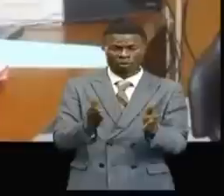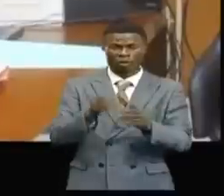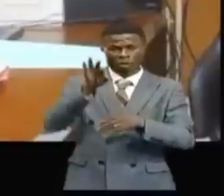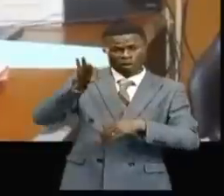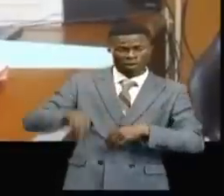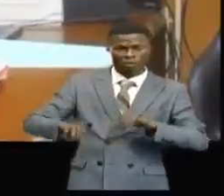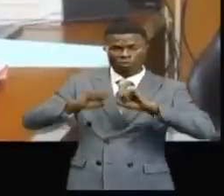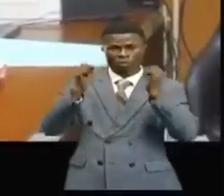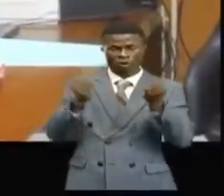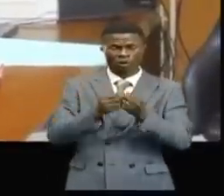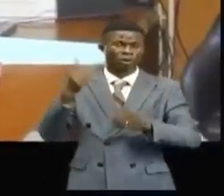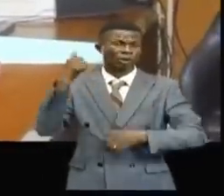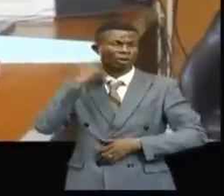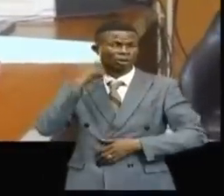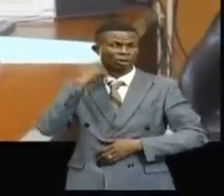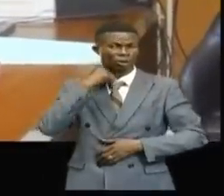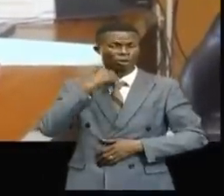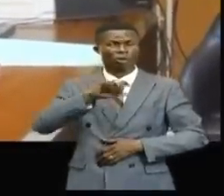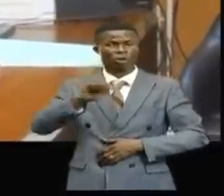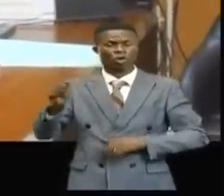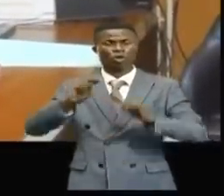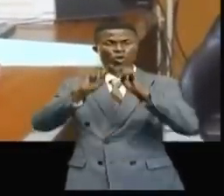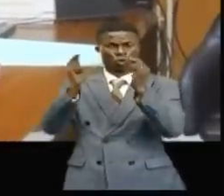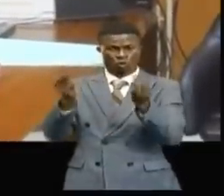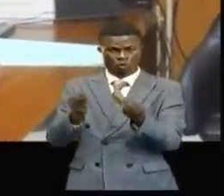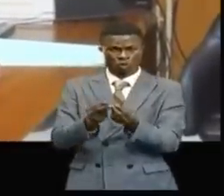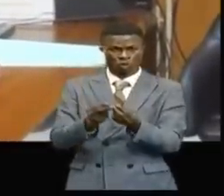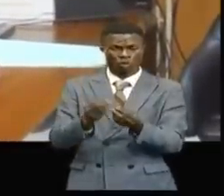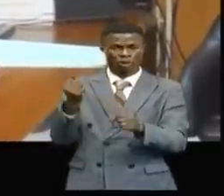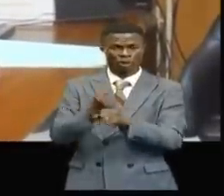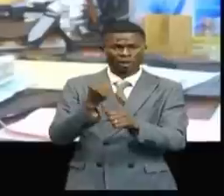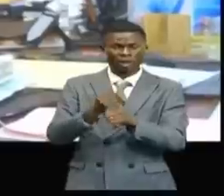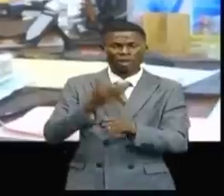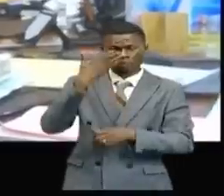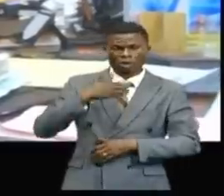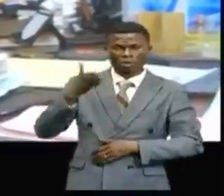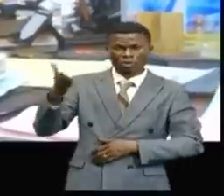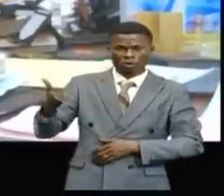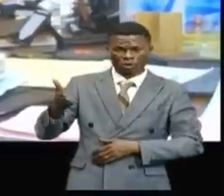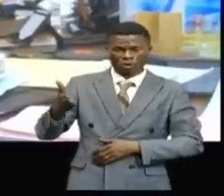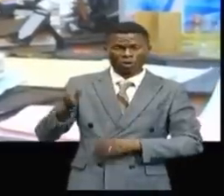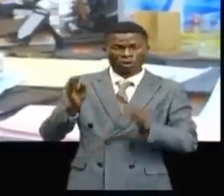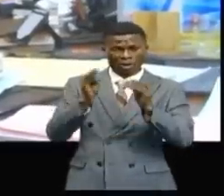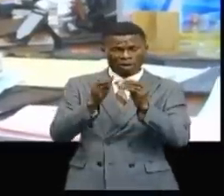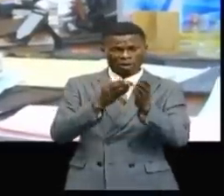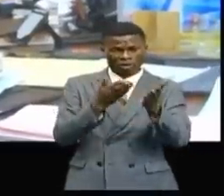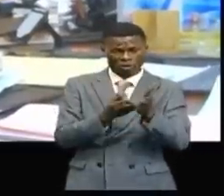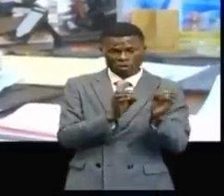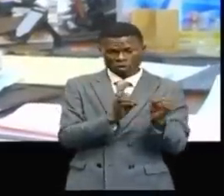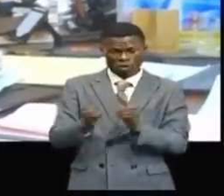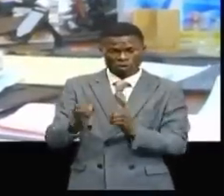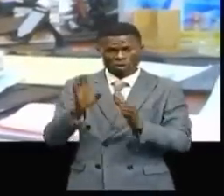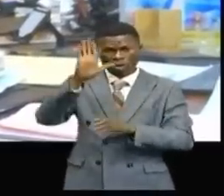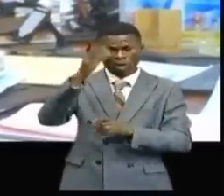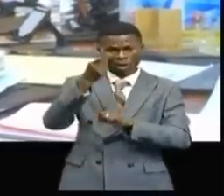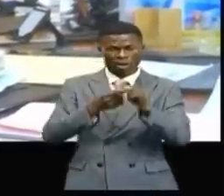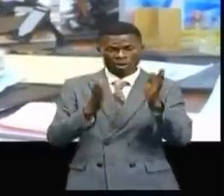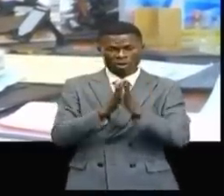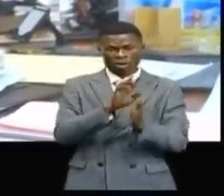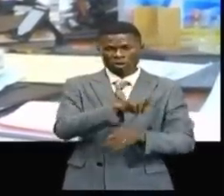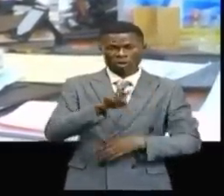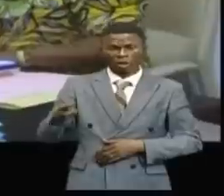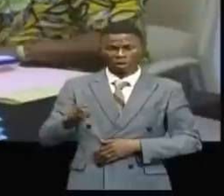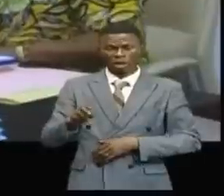avantages sociaux des médecins et des autres catégories de son secteur. Ces assises se tiennent depuis le 5 octobre 2022